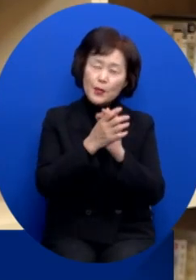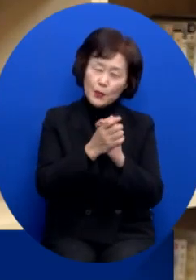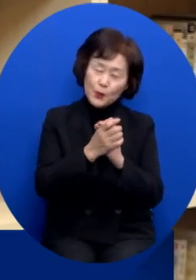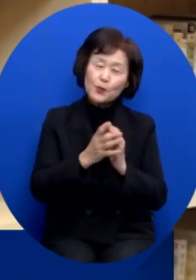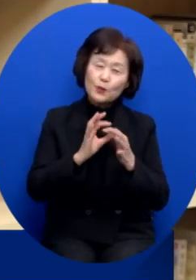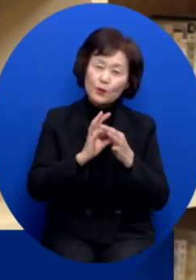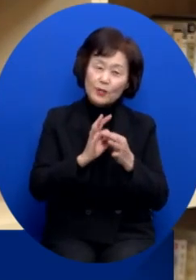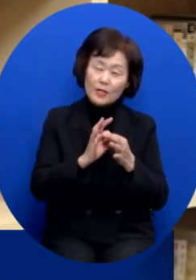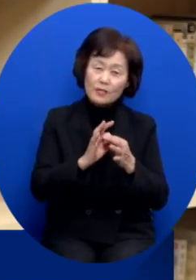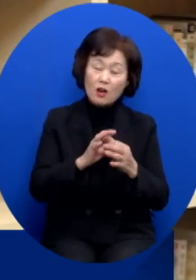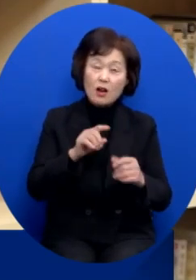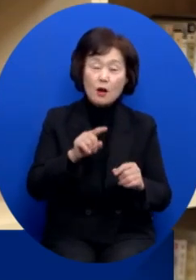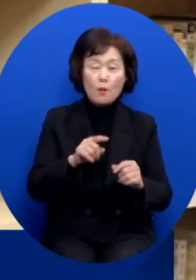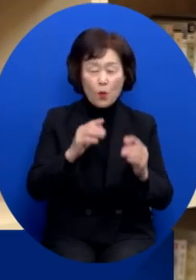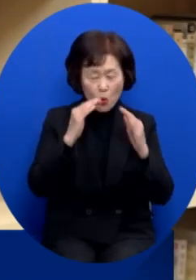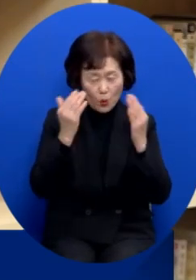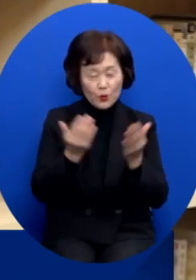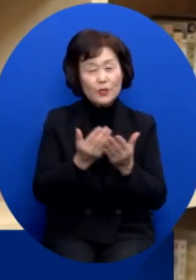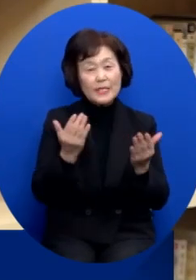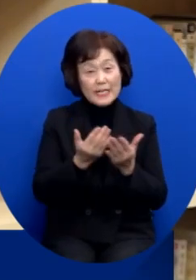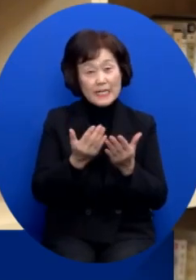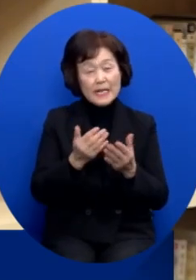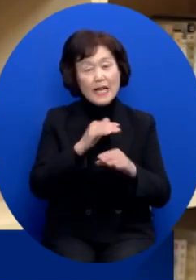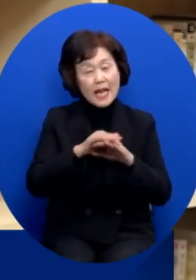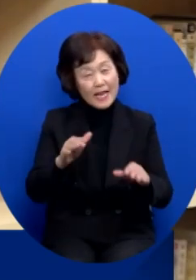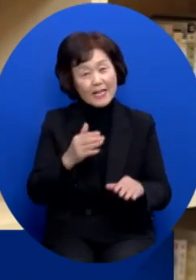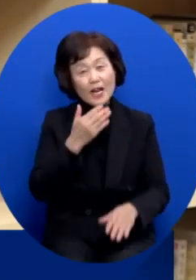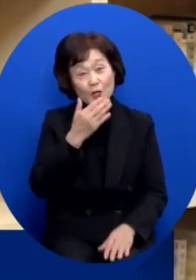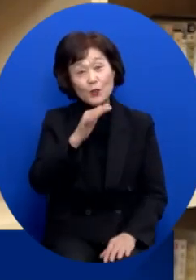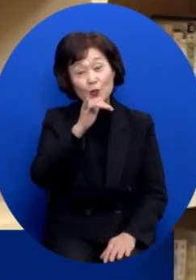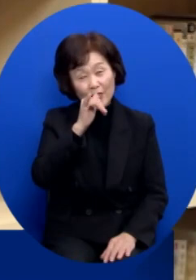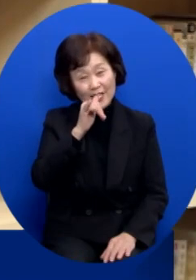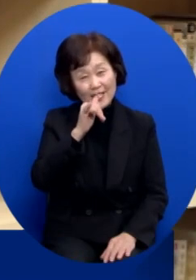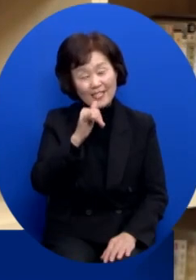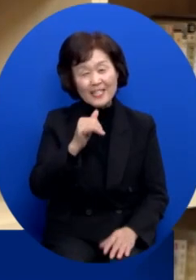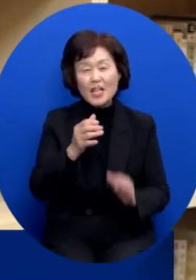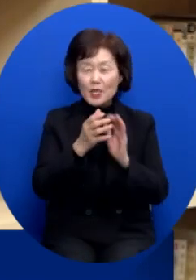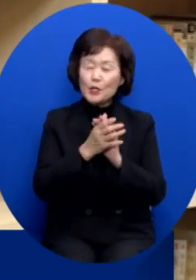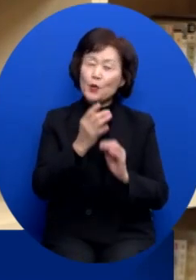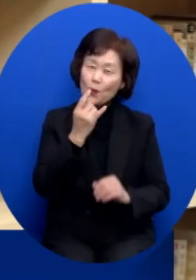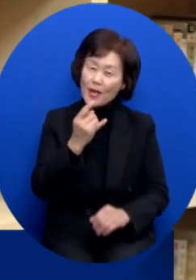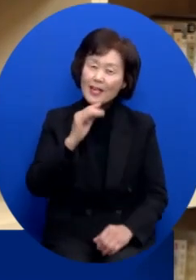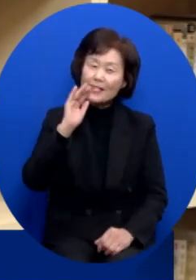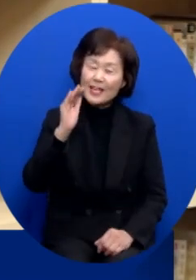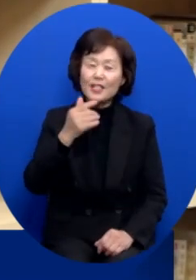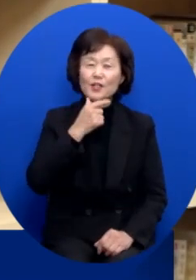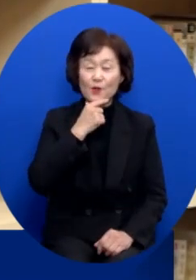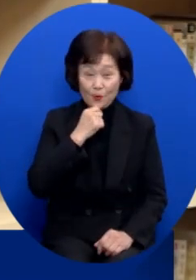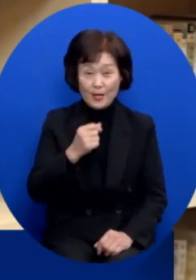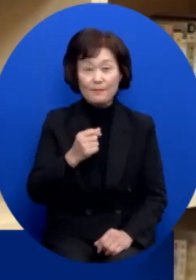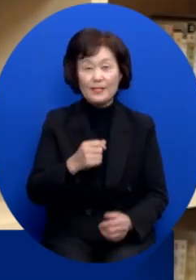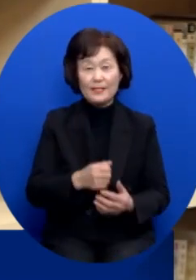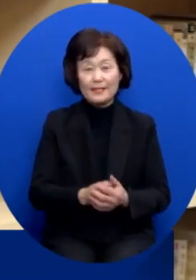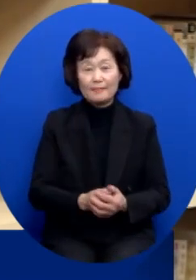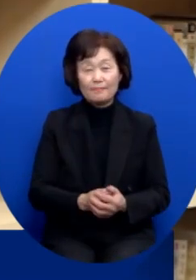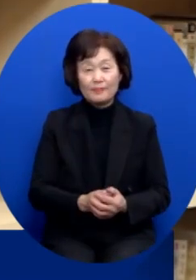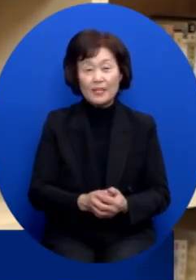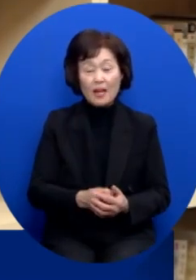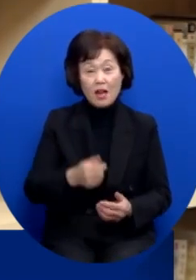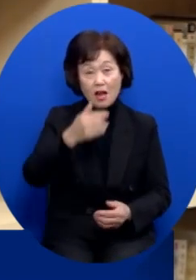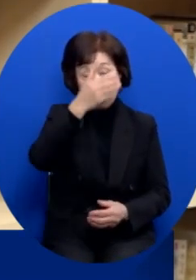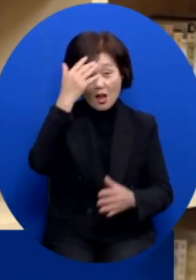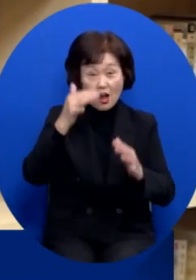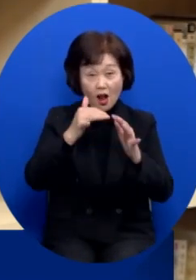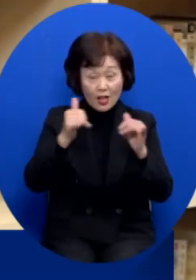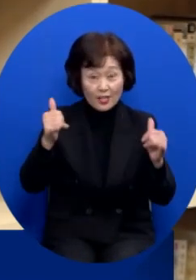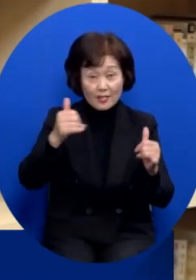통해서 우리가 돌파해 나아가는 그런 어떤 무브먼이 되면 좋겠다. 청년 세대 또 다음 세대들의 영적